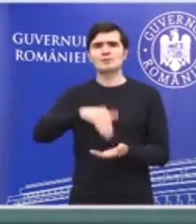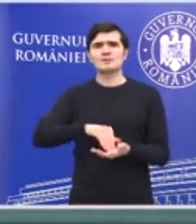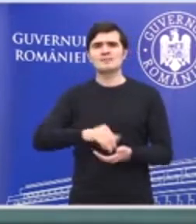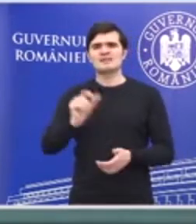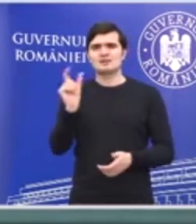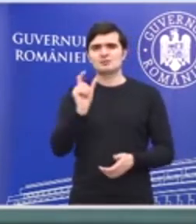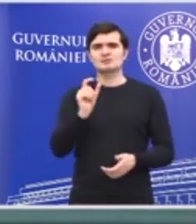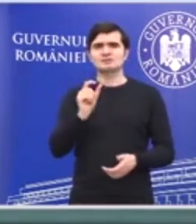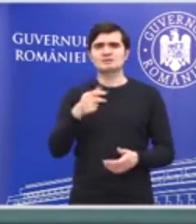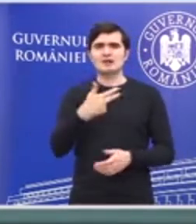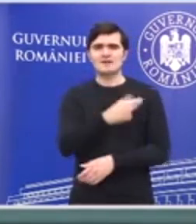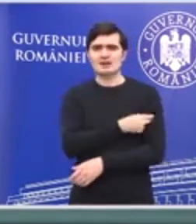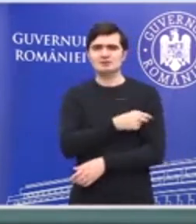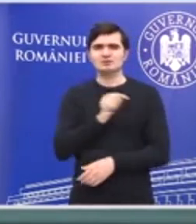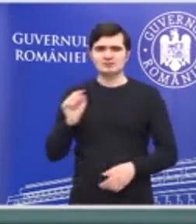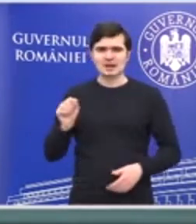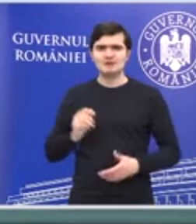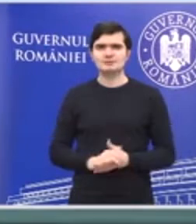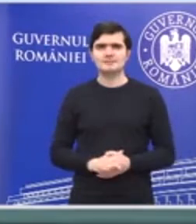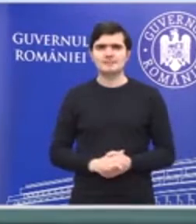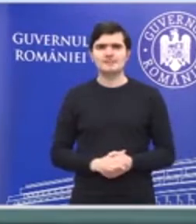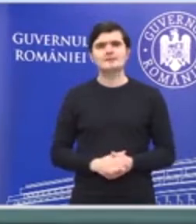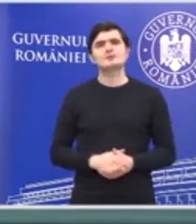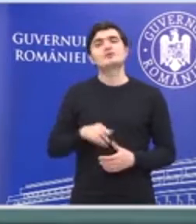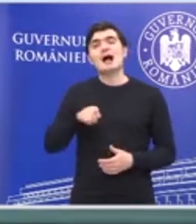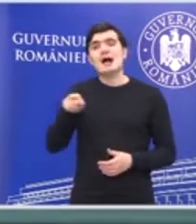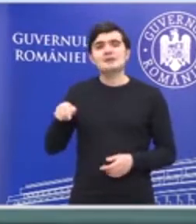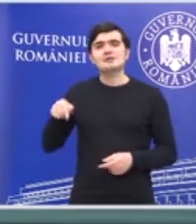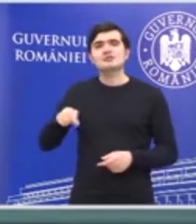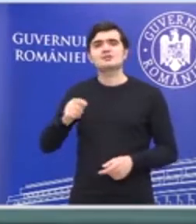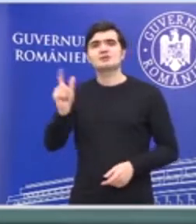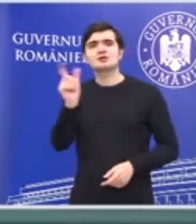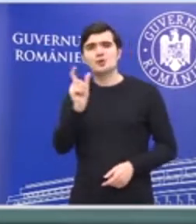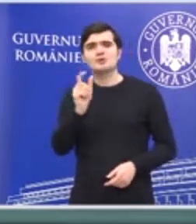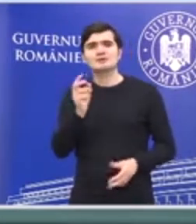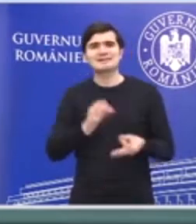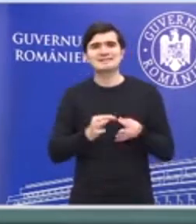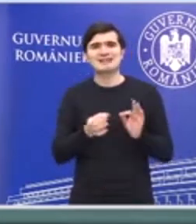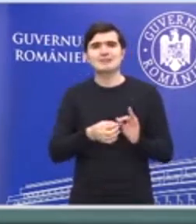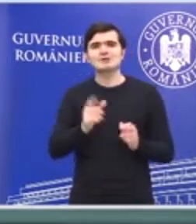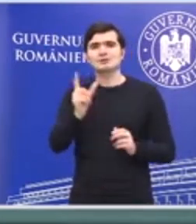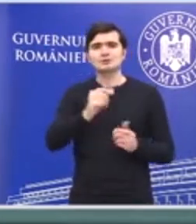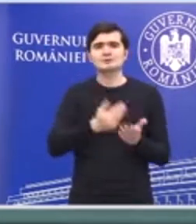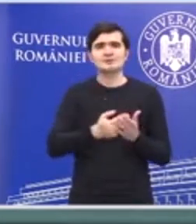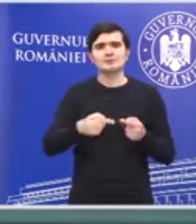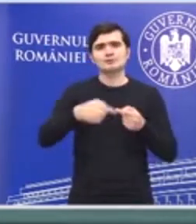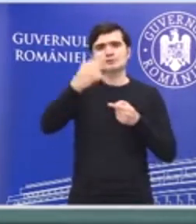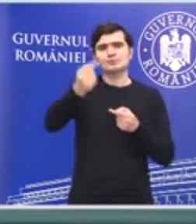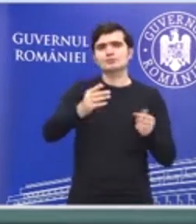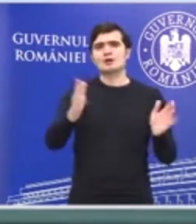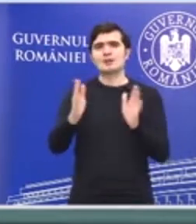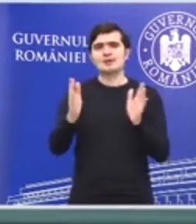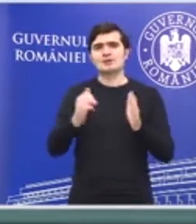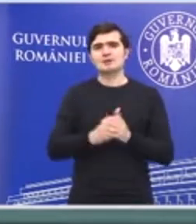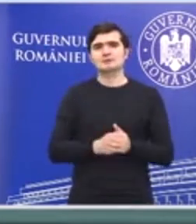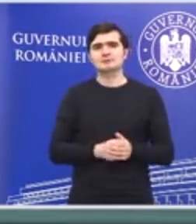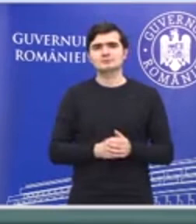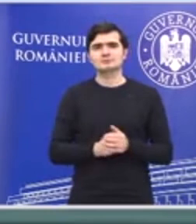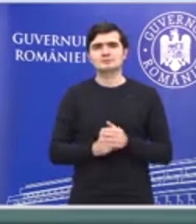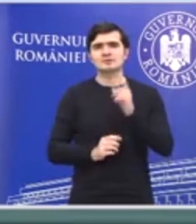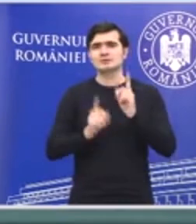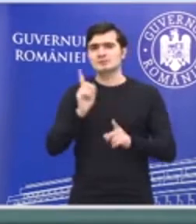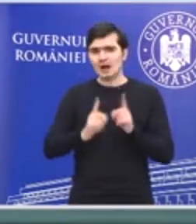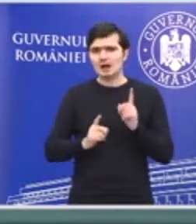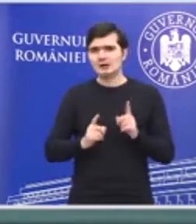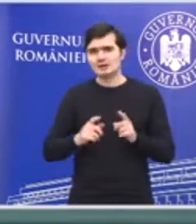de vaccinuri. La fel, aici, practic, aceste doze reprezintă dozele pentru următoarea perioadă, ținând cont de faptul